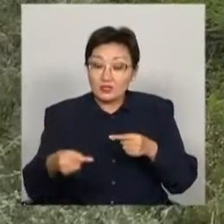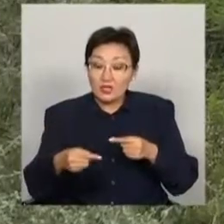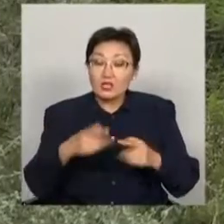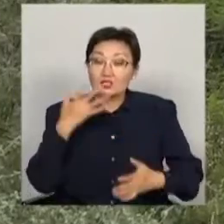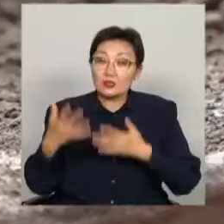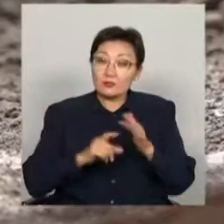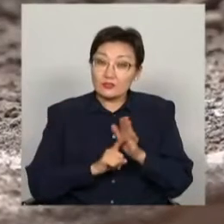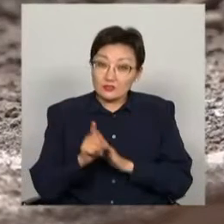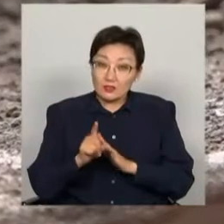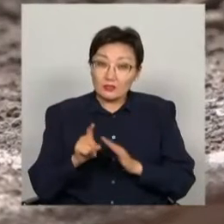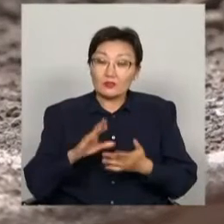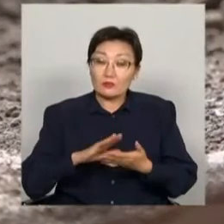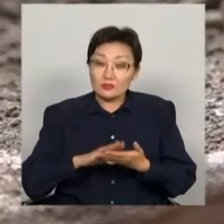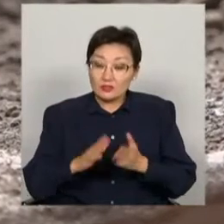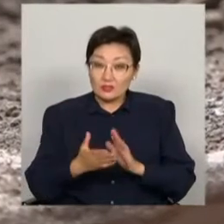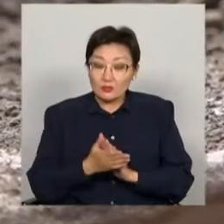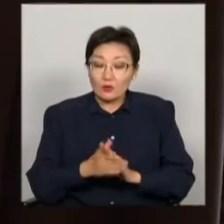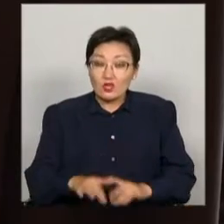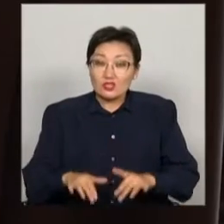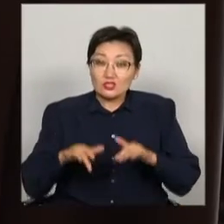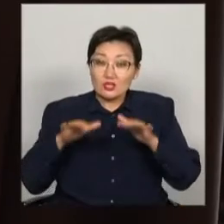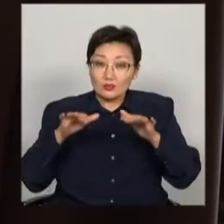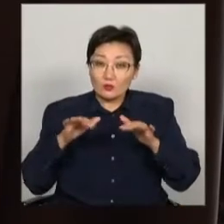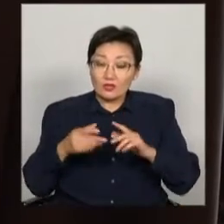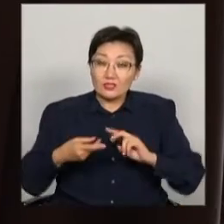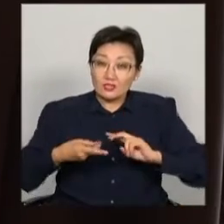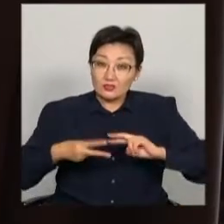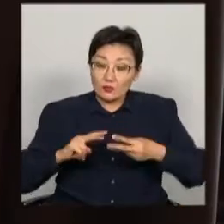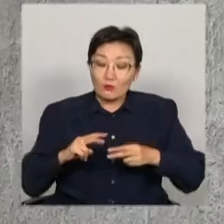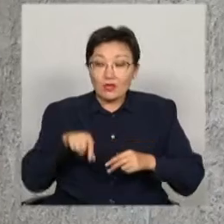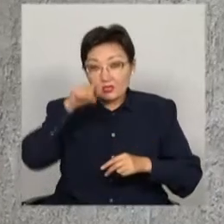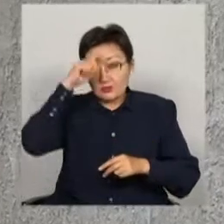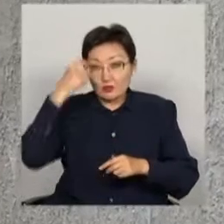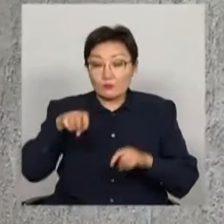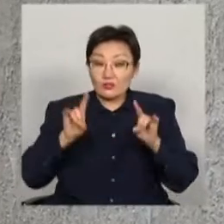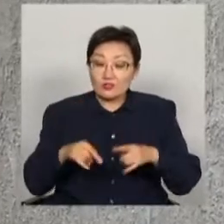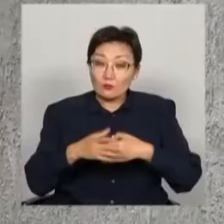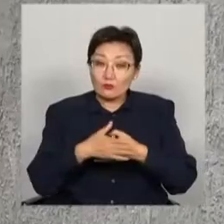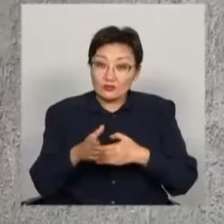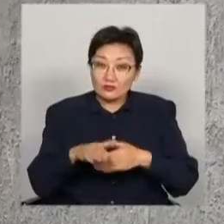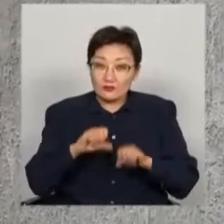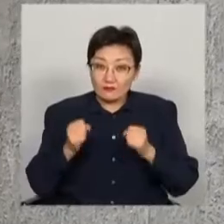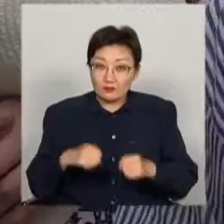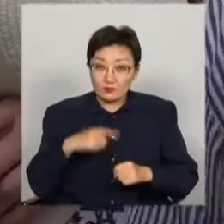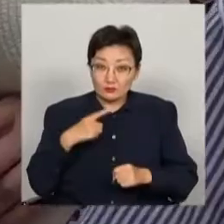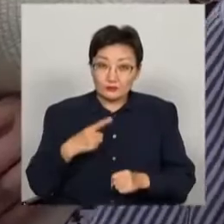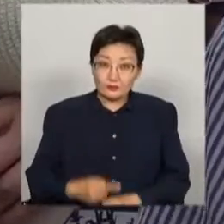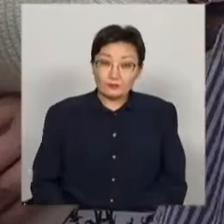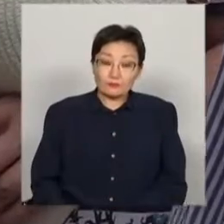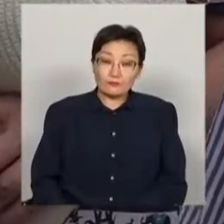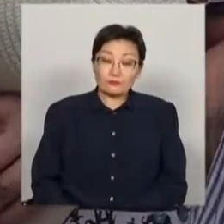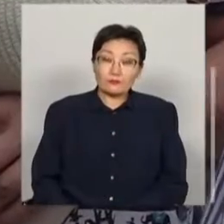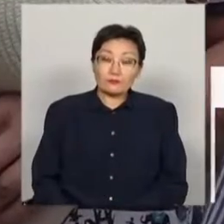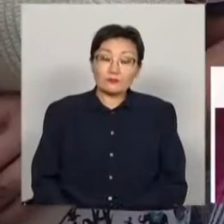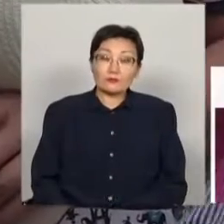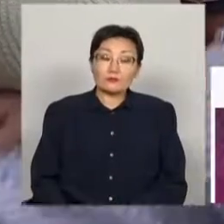құбылса, баспанам түгелдей шаң тозаң болып күлге толады дейді. Ыстықта есік тереземізді ашудан қалдық деп отыр. Күл жегізіп отыр